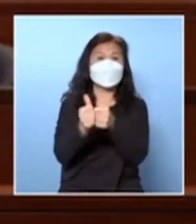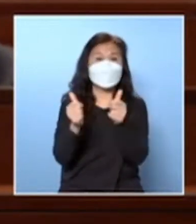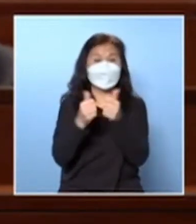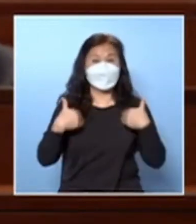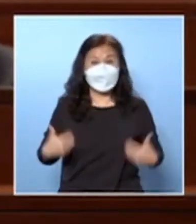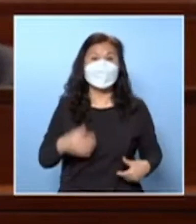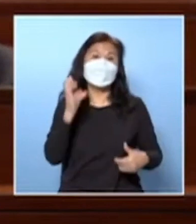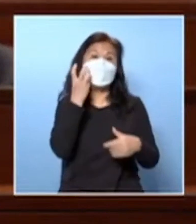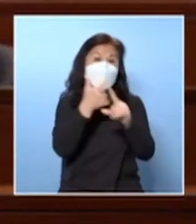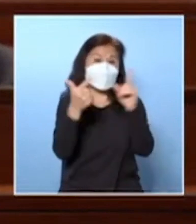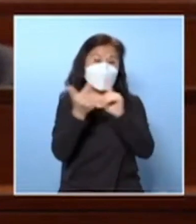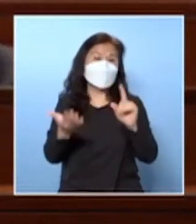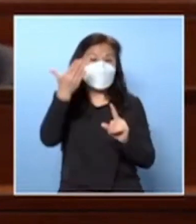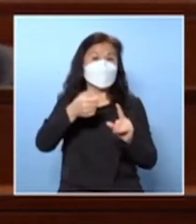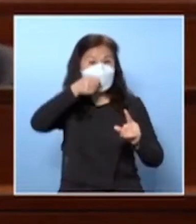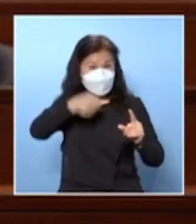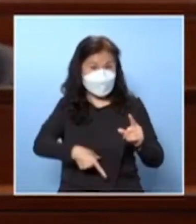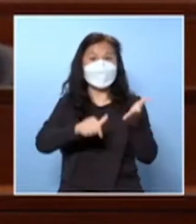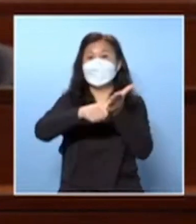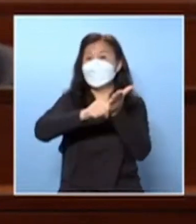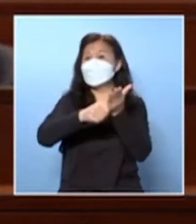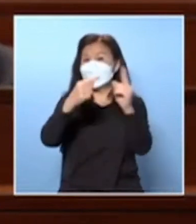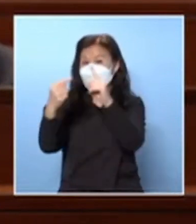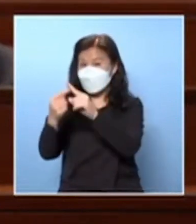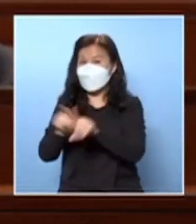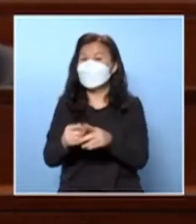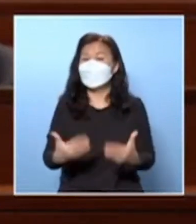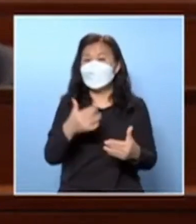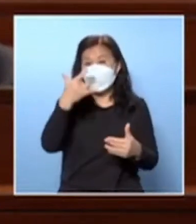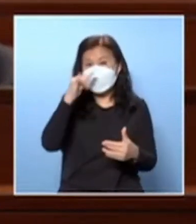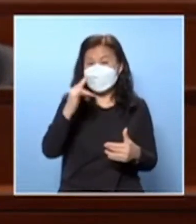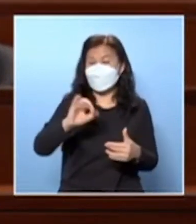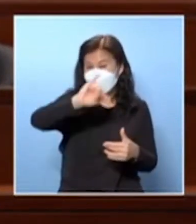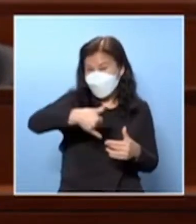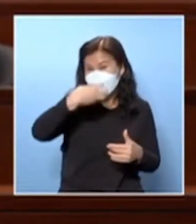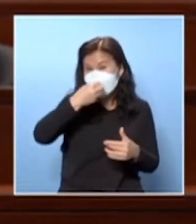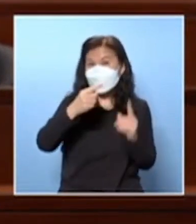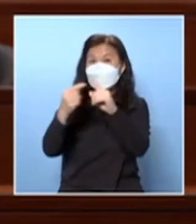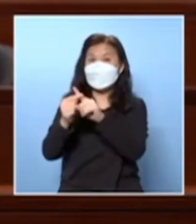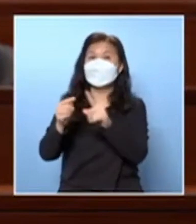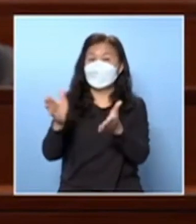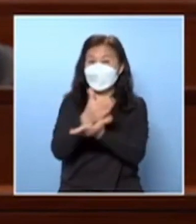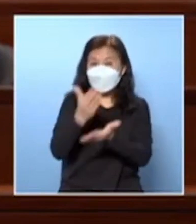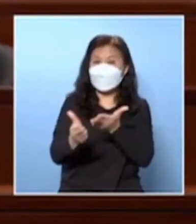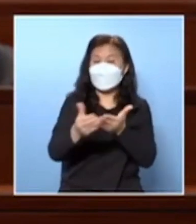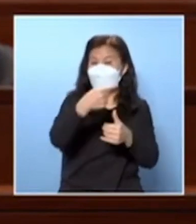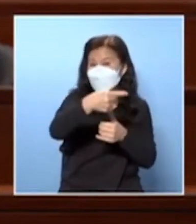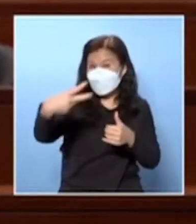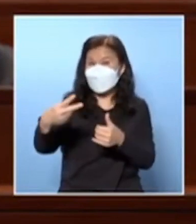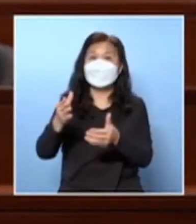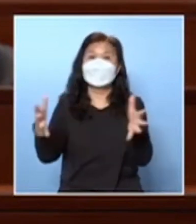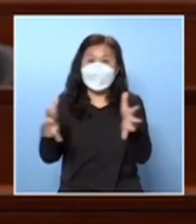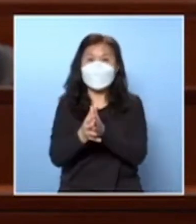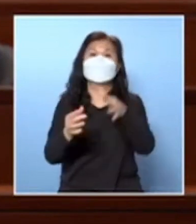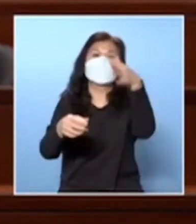格18歲或以上的永久性居民和新來港人士分兩期發放